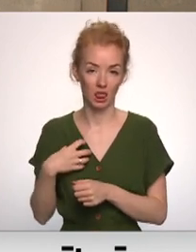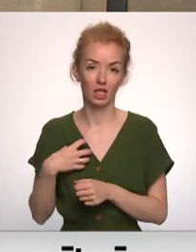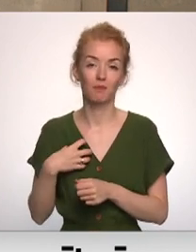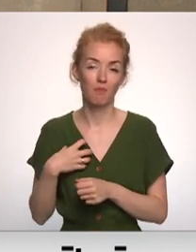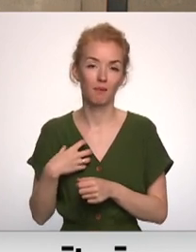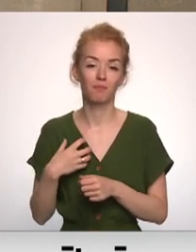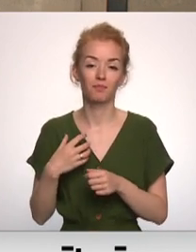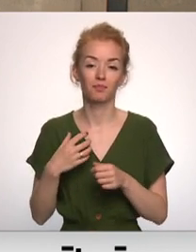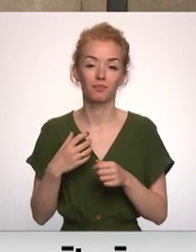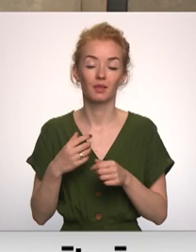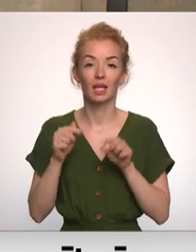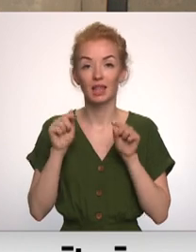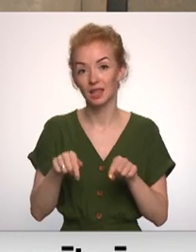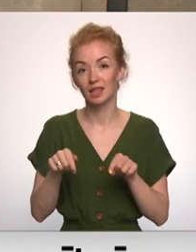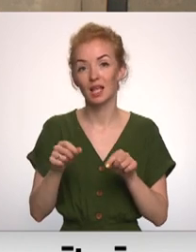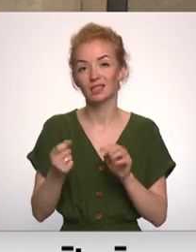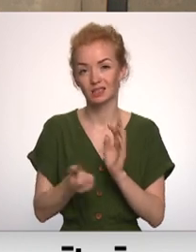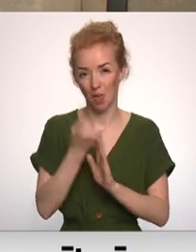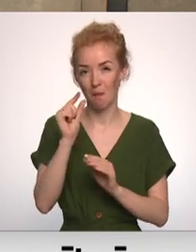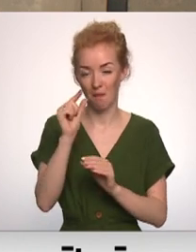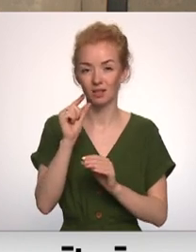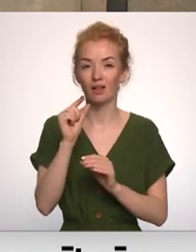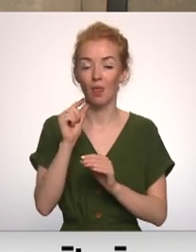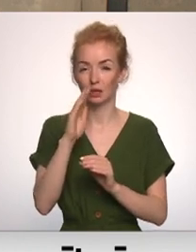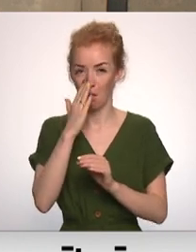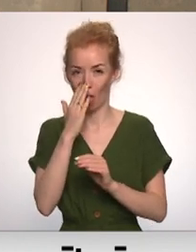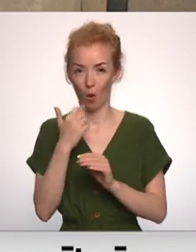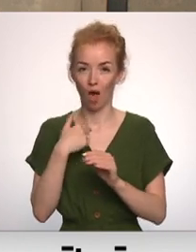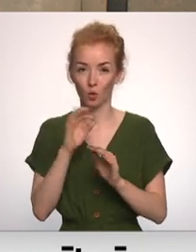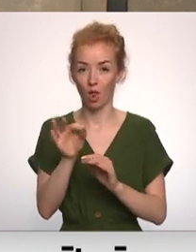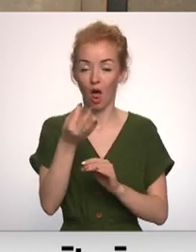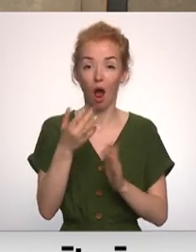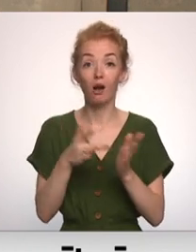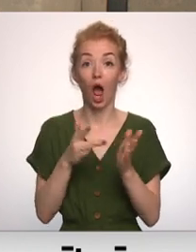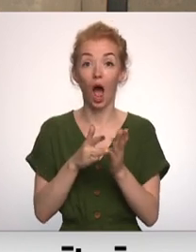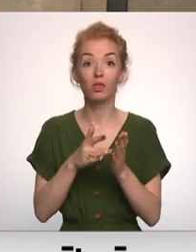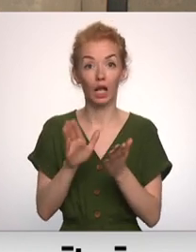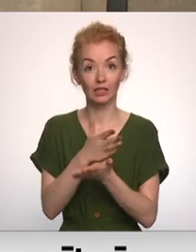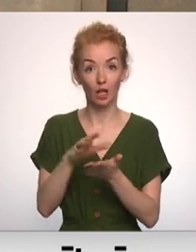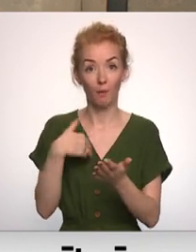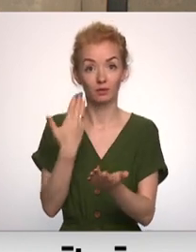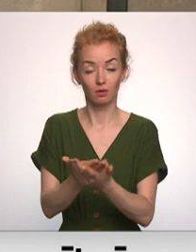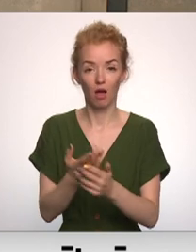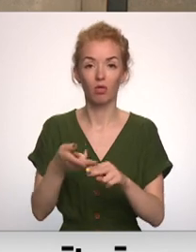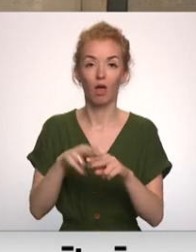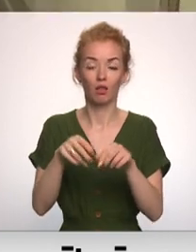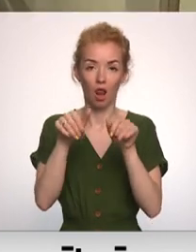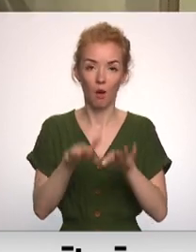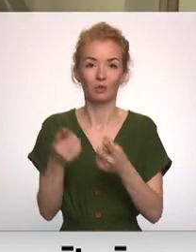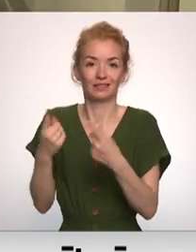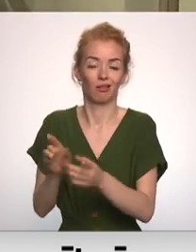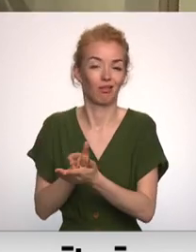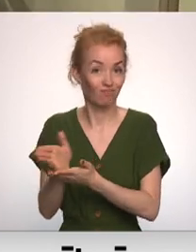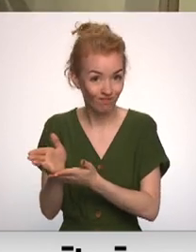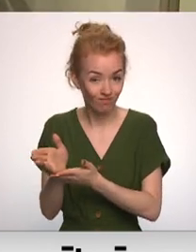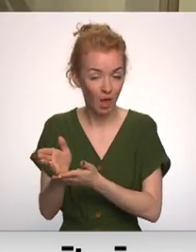Nu, atkal te sanāk drusku spekulācija no manas puses, kad es pateikšu kādu no risinājumiem, tas tam tiks pieņemts kad cits. Tāpat